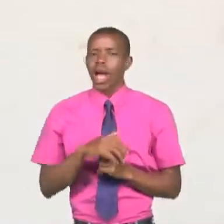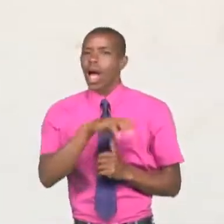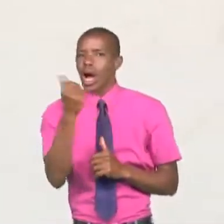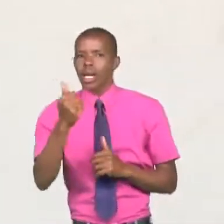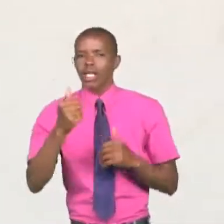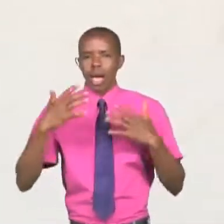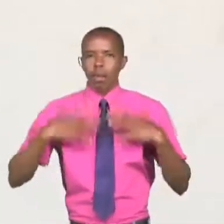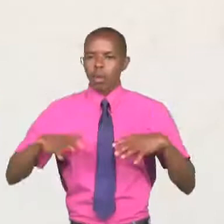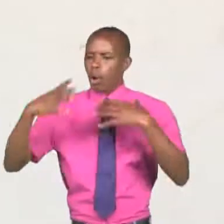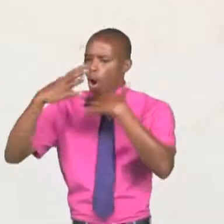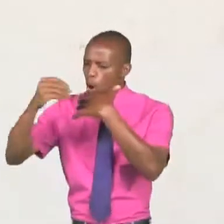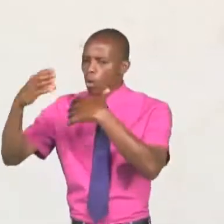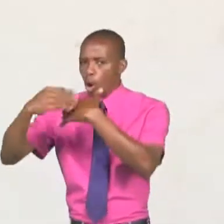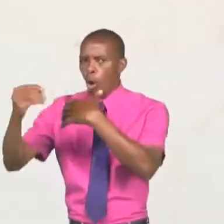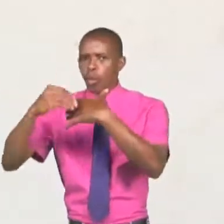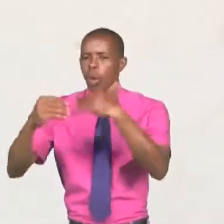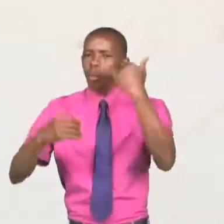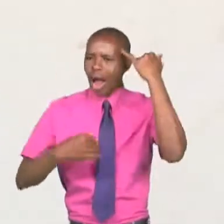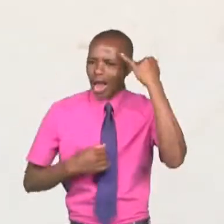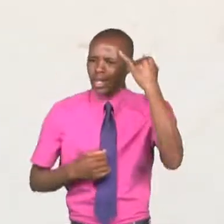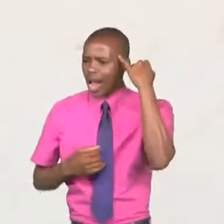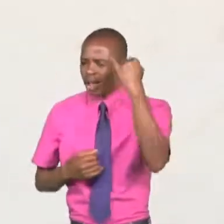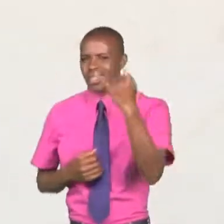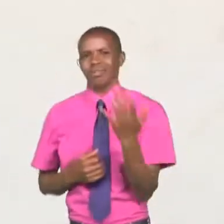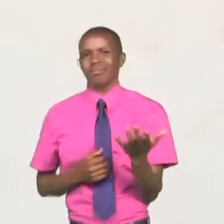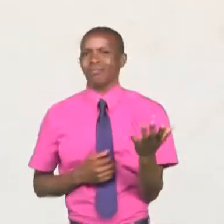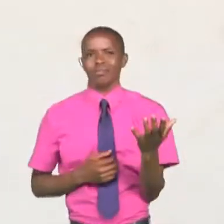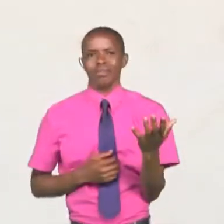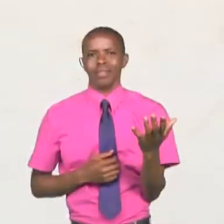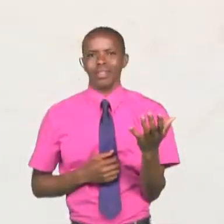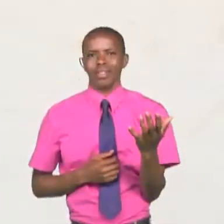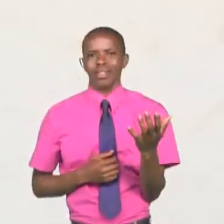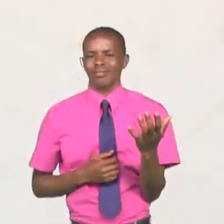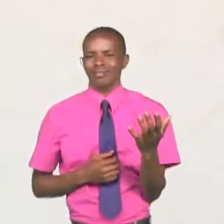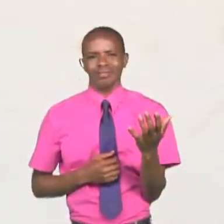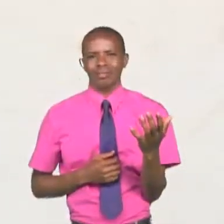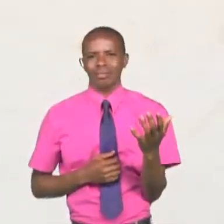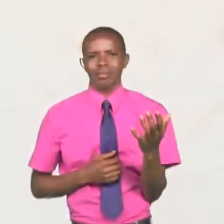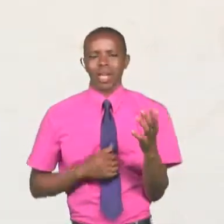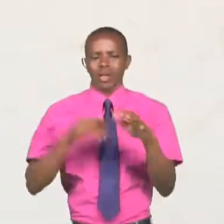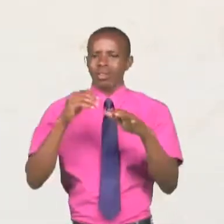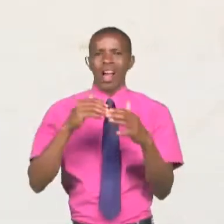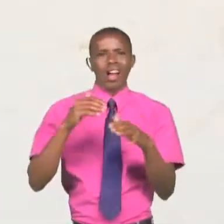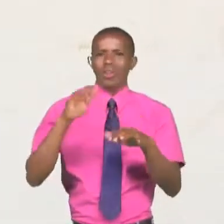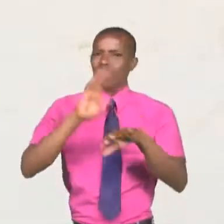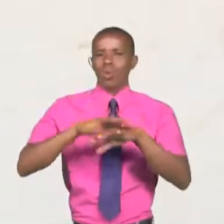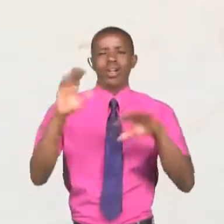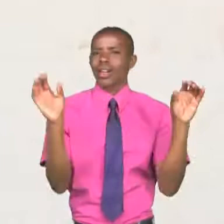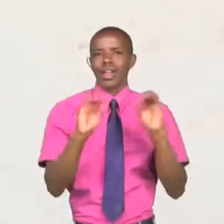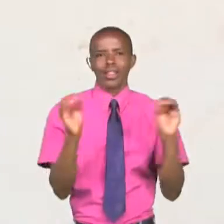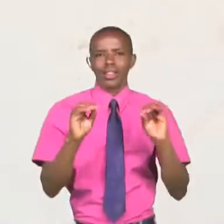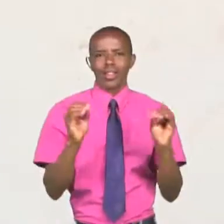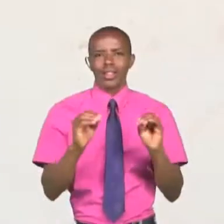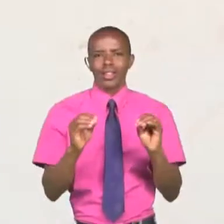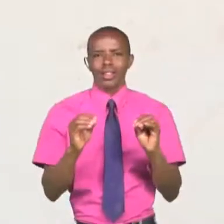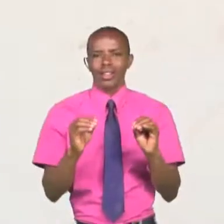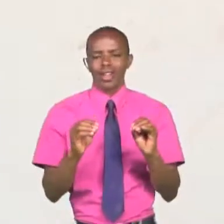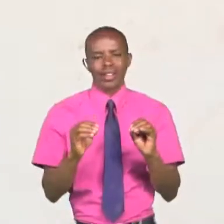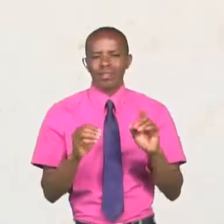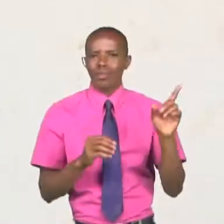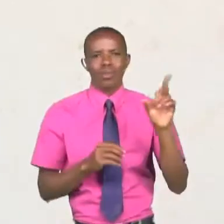zinakopi mpaka ideas. Hiyo si vako. Si vako, haidai tu.